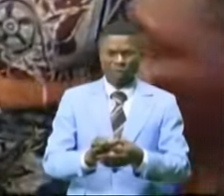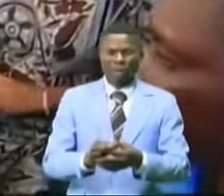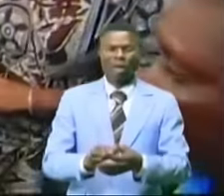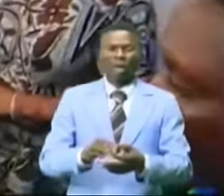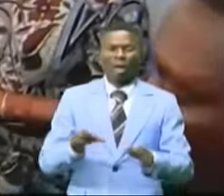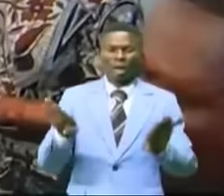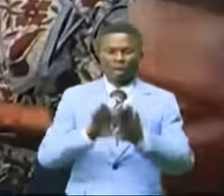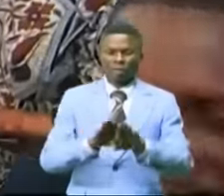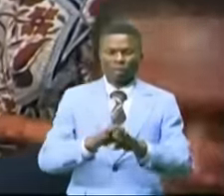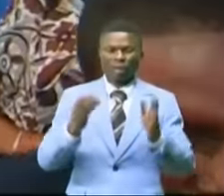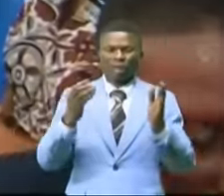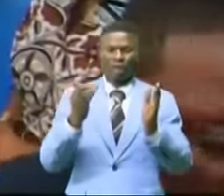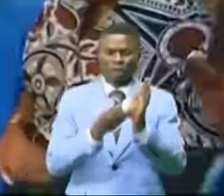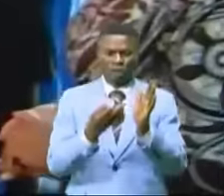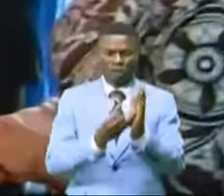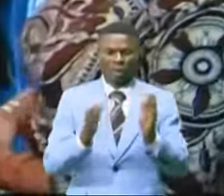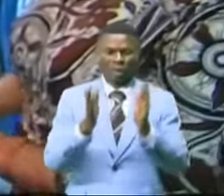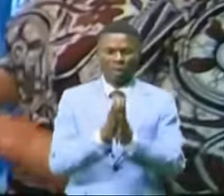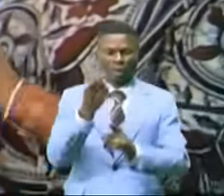dimanche 10